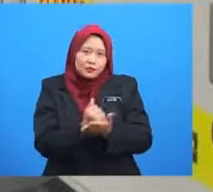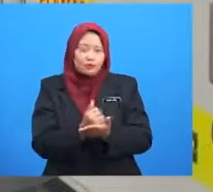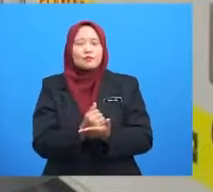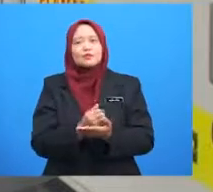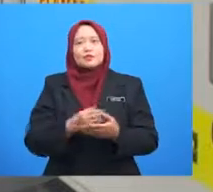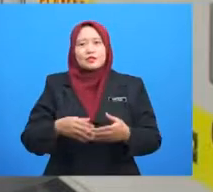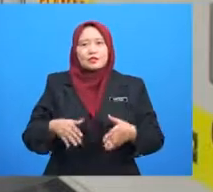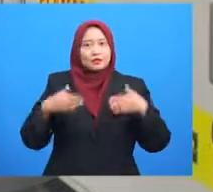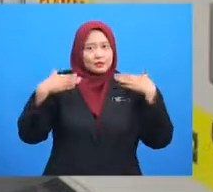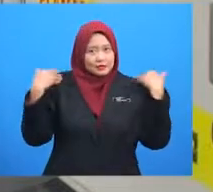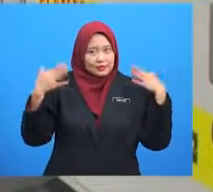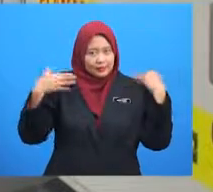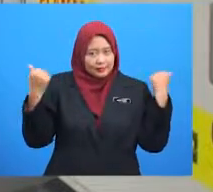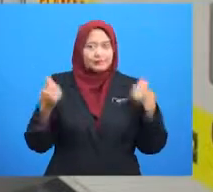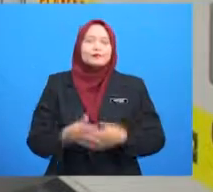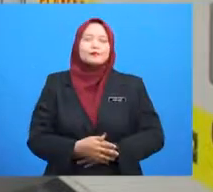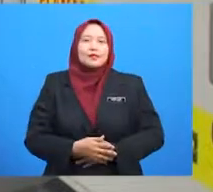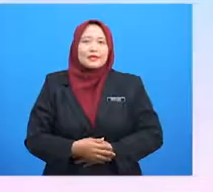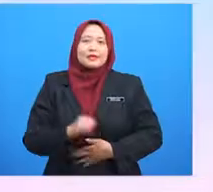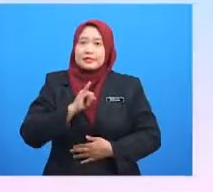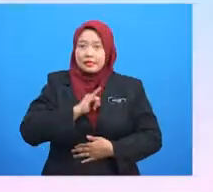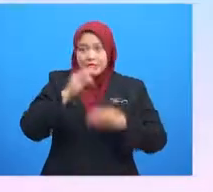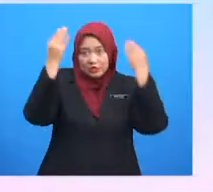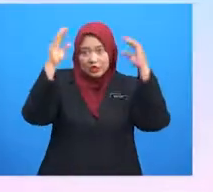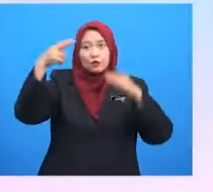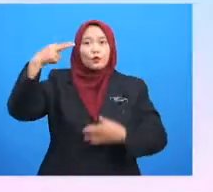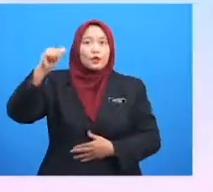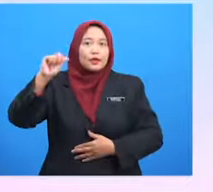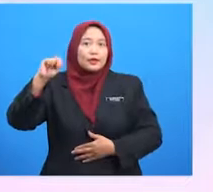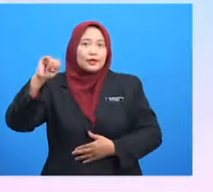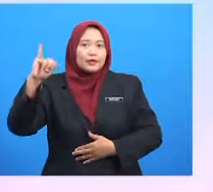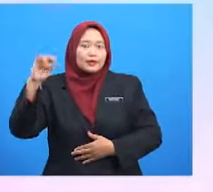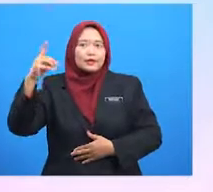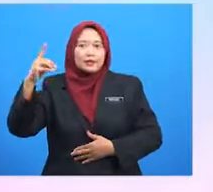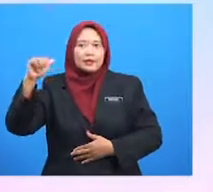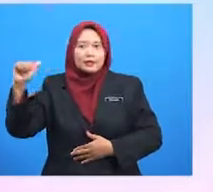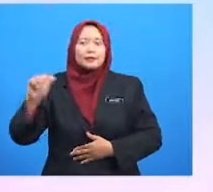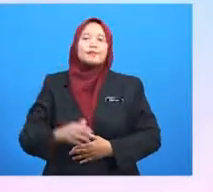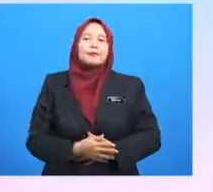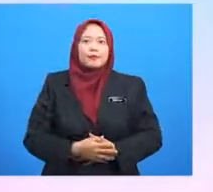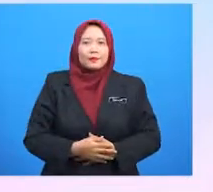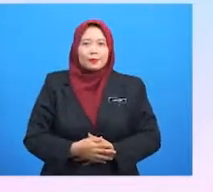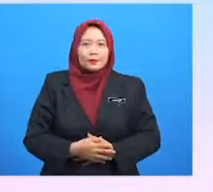bersemangat untuk belajar sains kali ini. Saya Cikgu Hanida dari SK Taman Sungai Besi Indah.